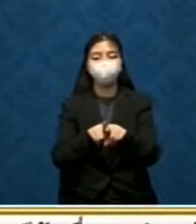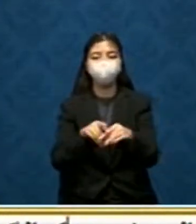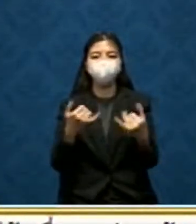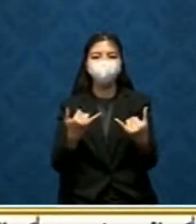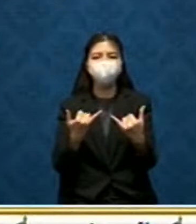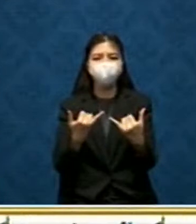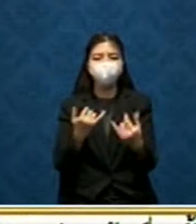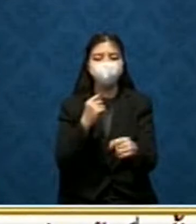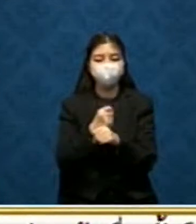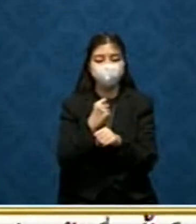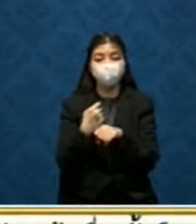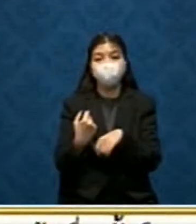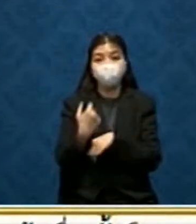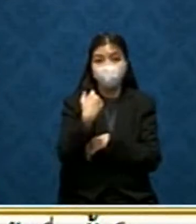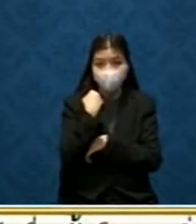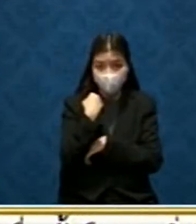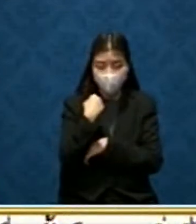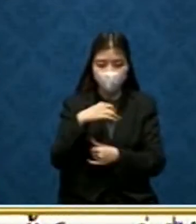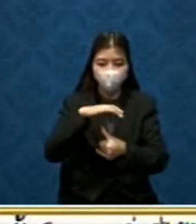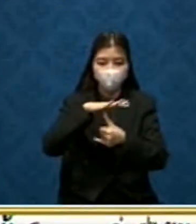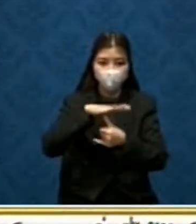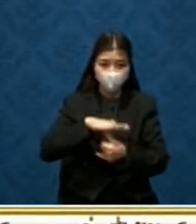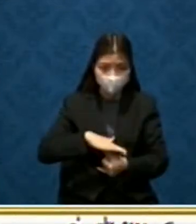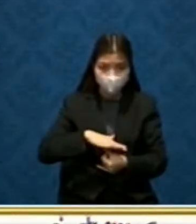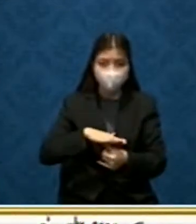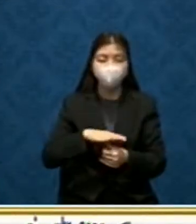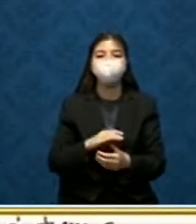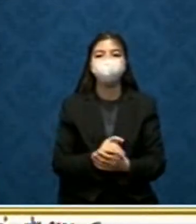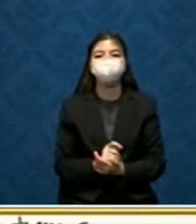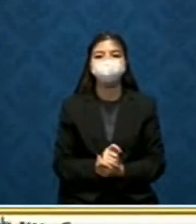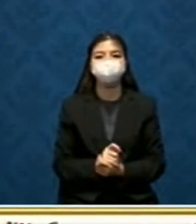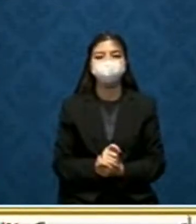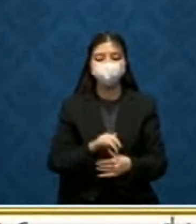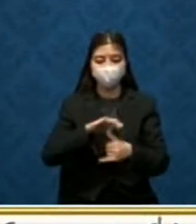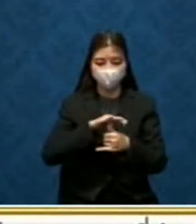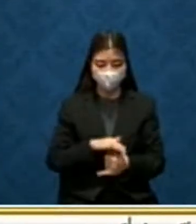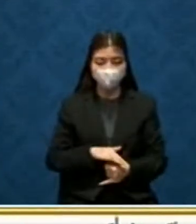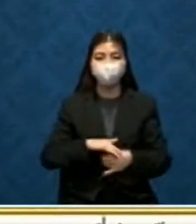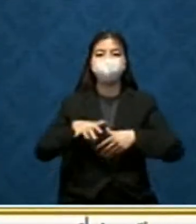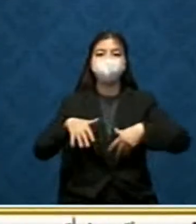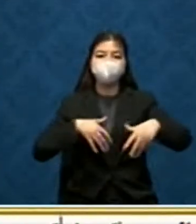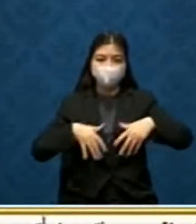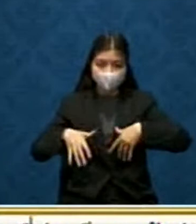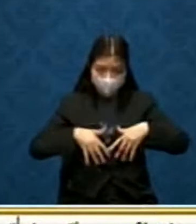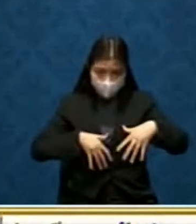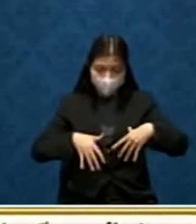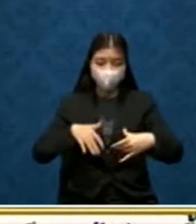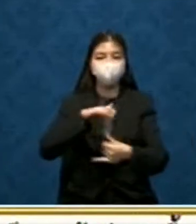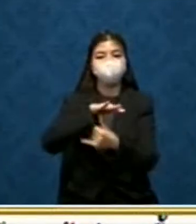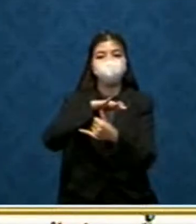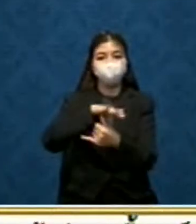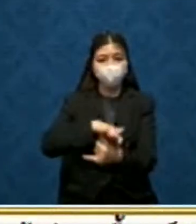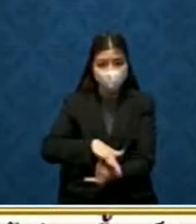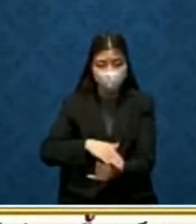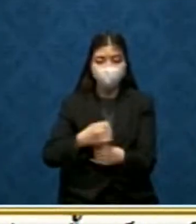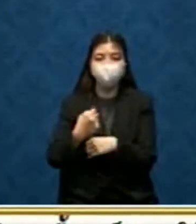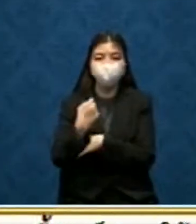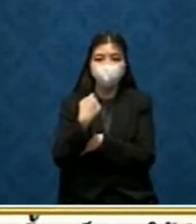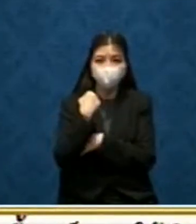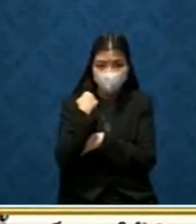ฉบ้านพูกขาด Thats มั่น whom